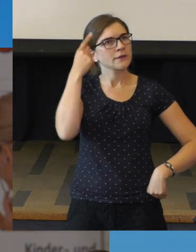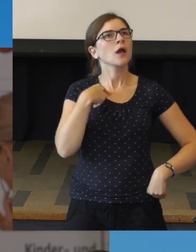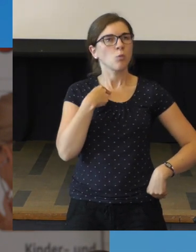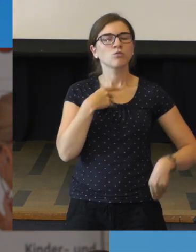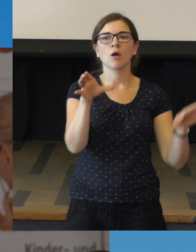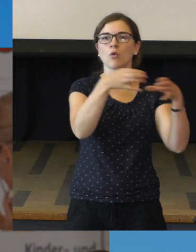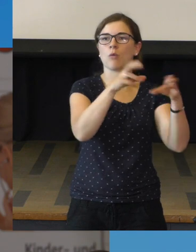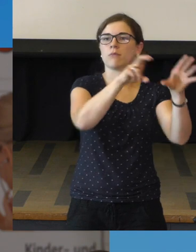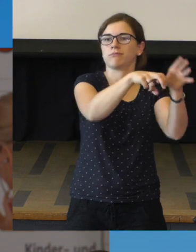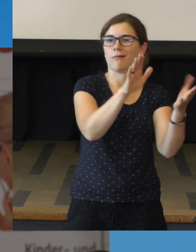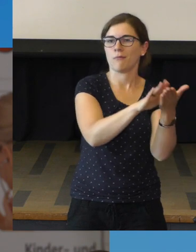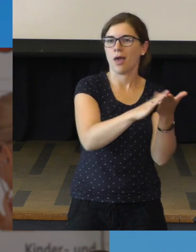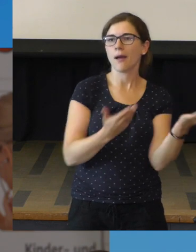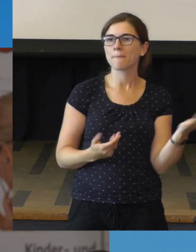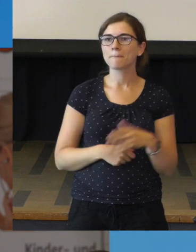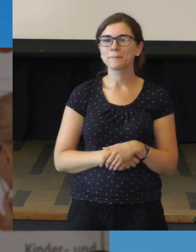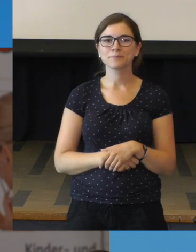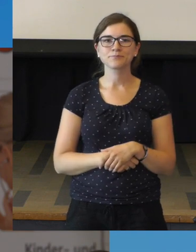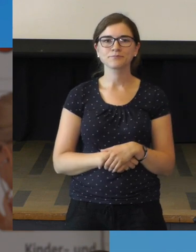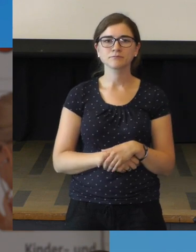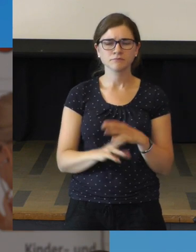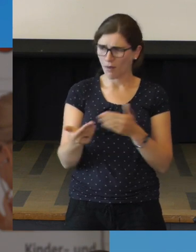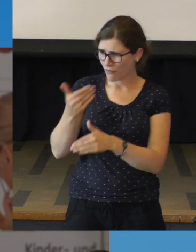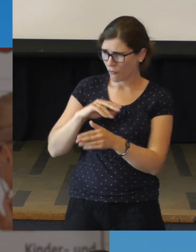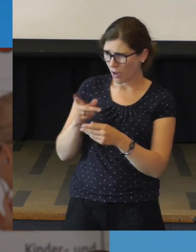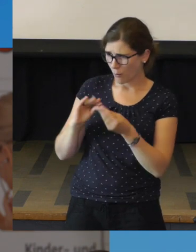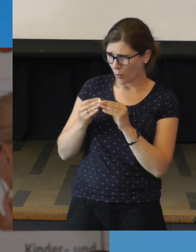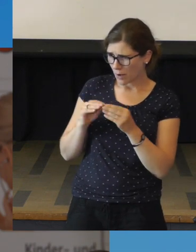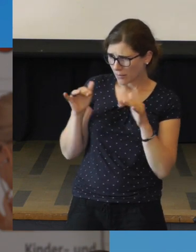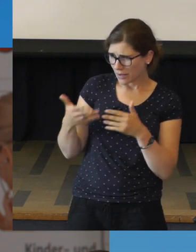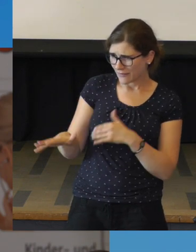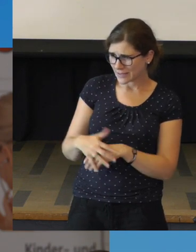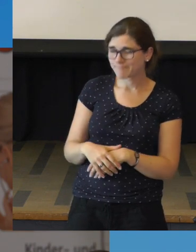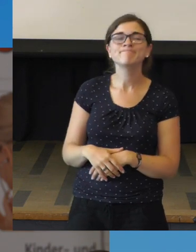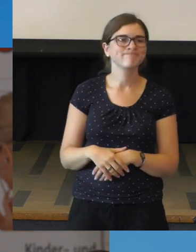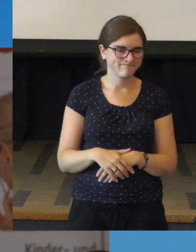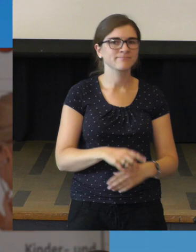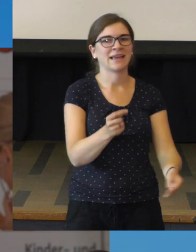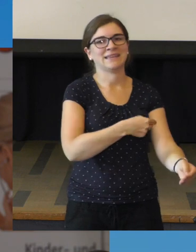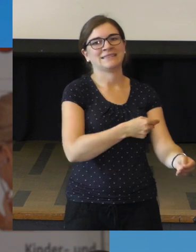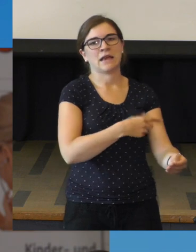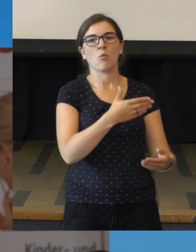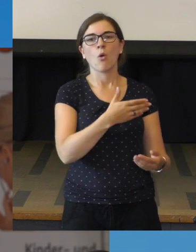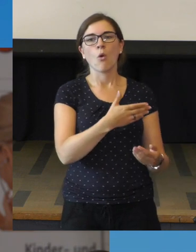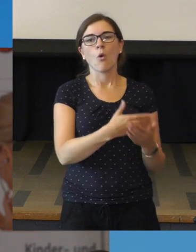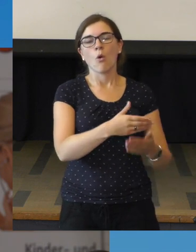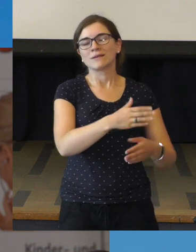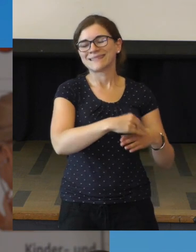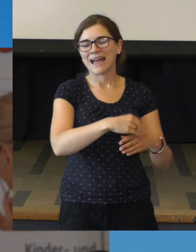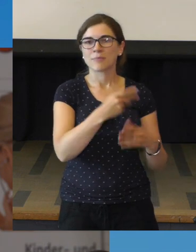zu bleiben. Hatten Sie auch Probleme? Ja, ich hatte durch eine Chemotherapie eine